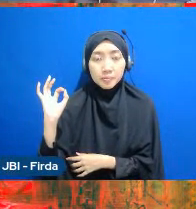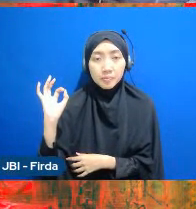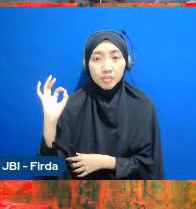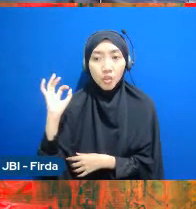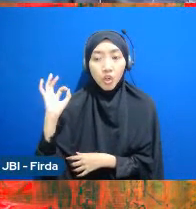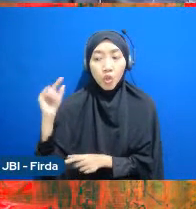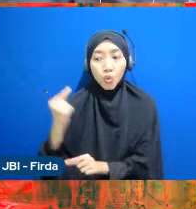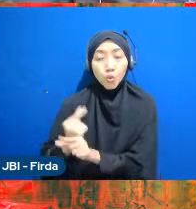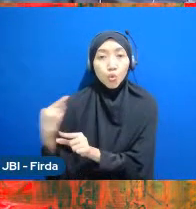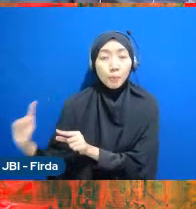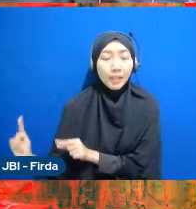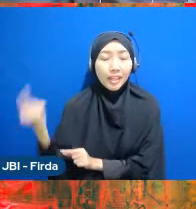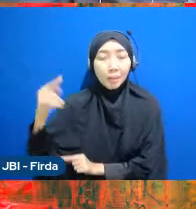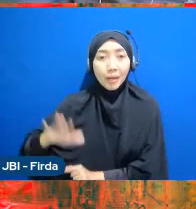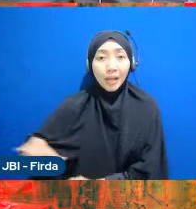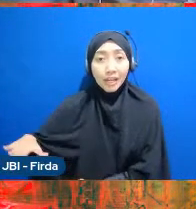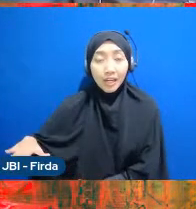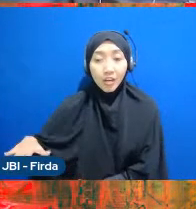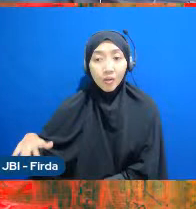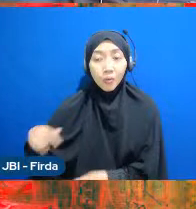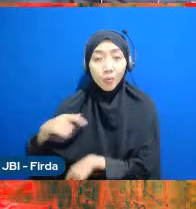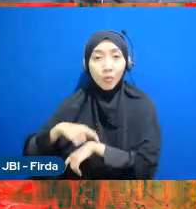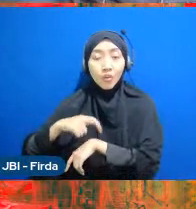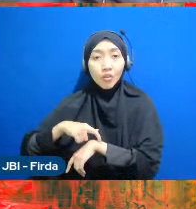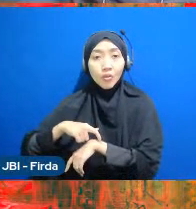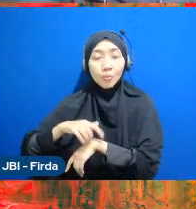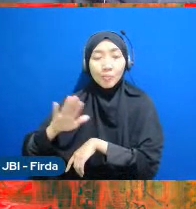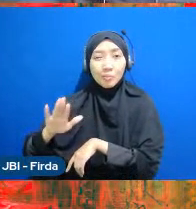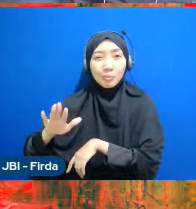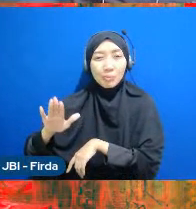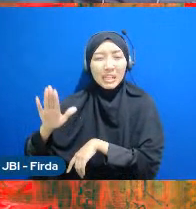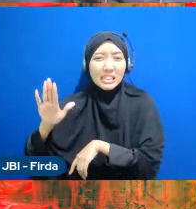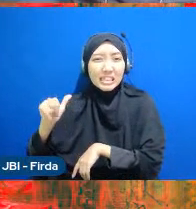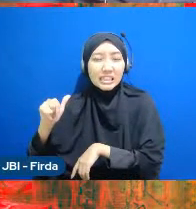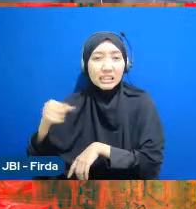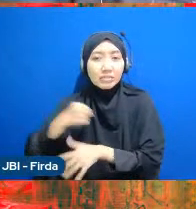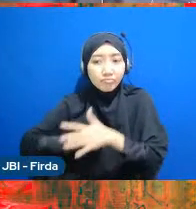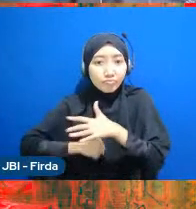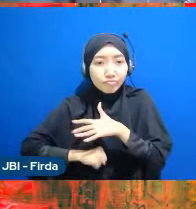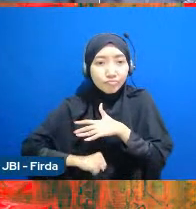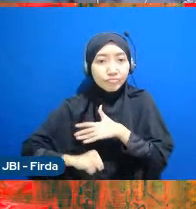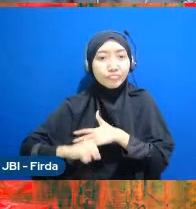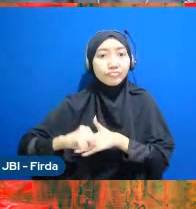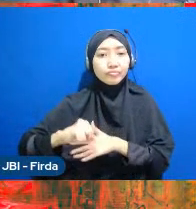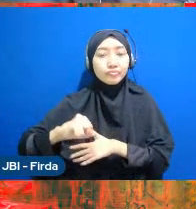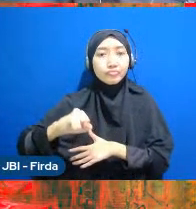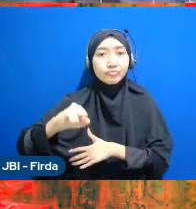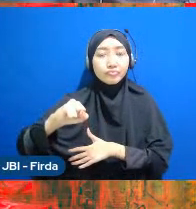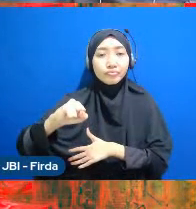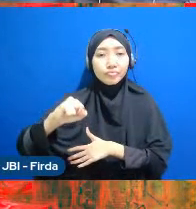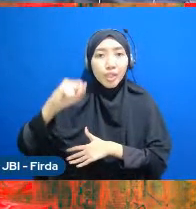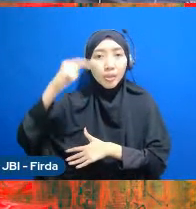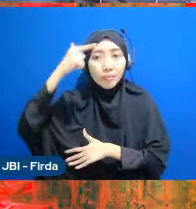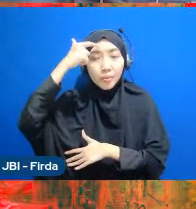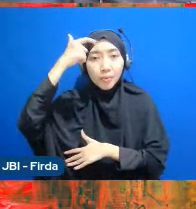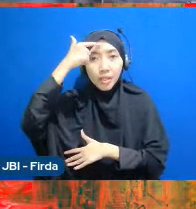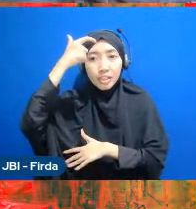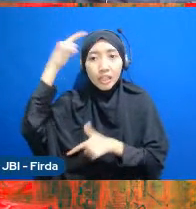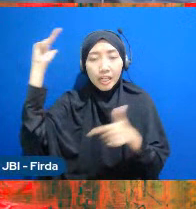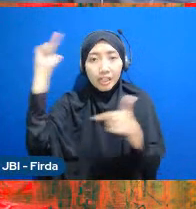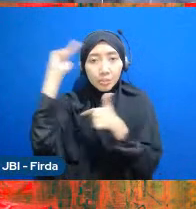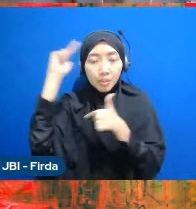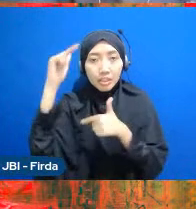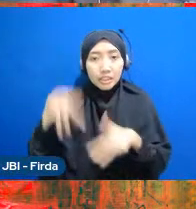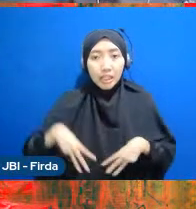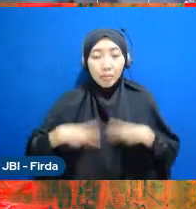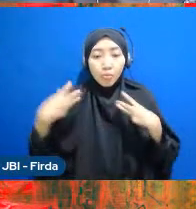guru pertama anak ketika anak masih baru lahir, kemudian mereka itu belajar ekspresi emosi